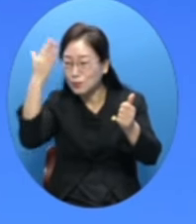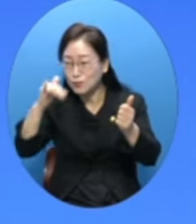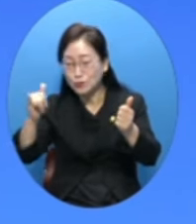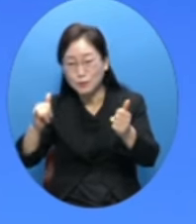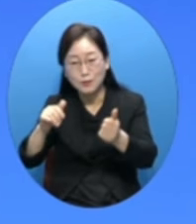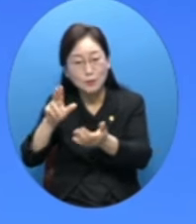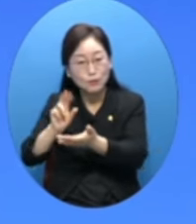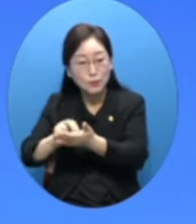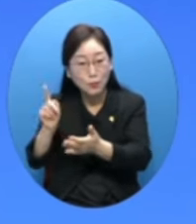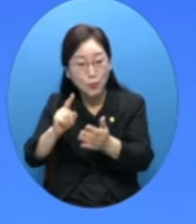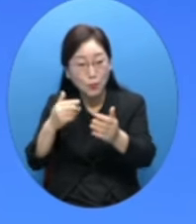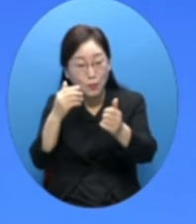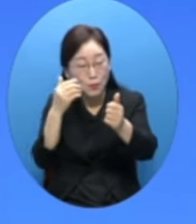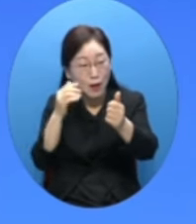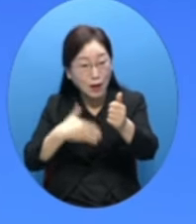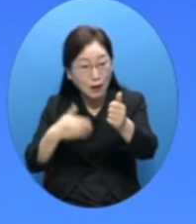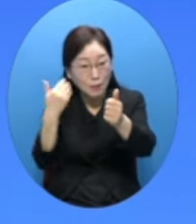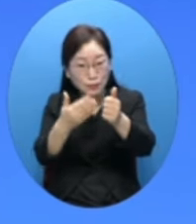아세요?